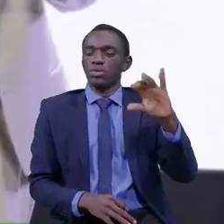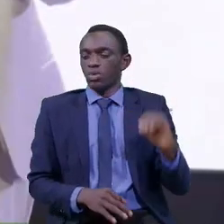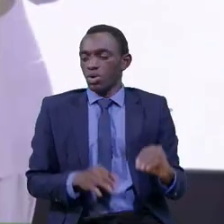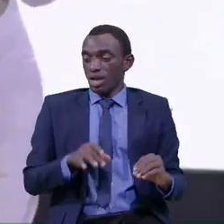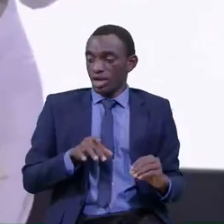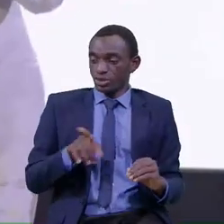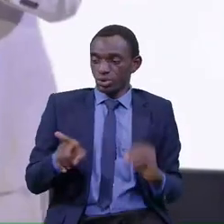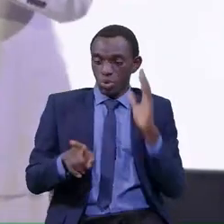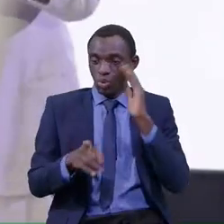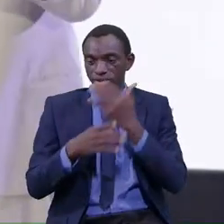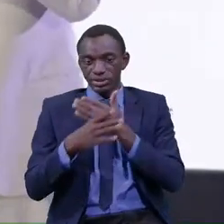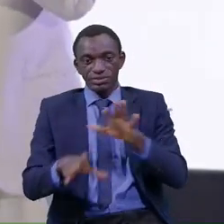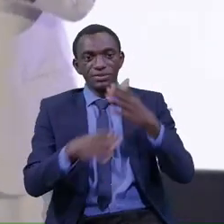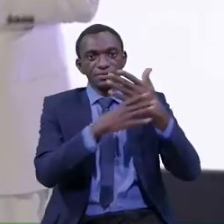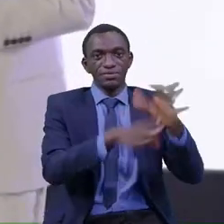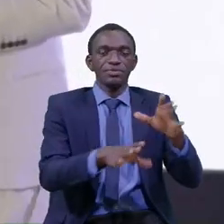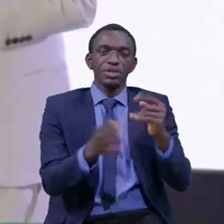Et partagez-le.